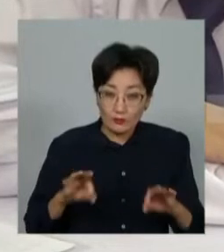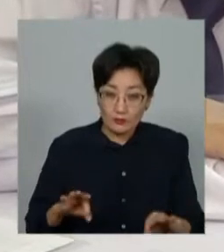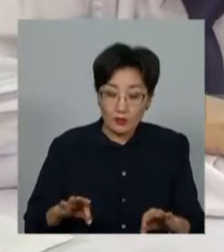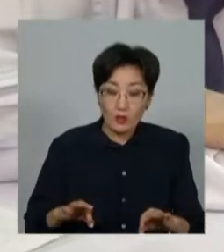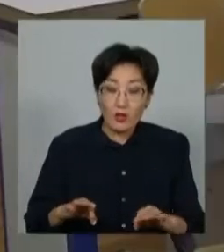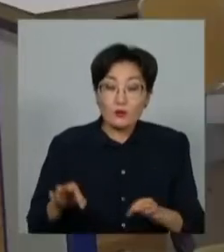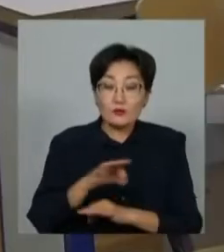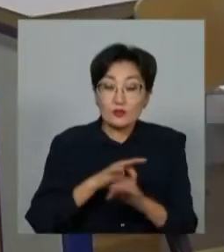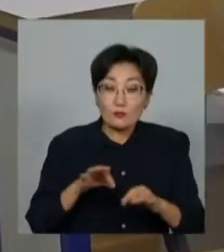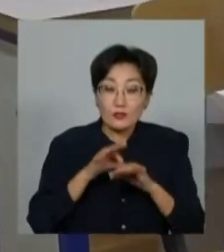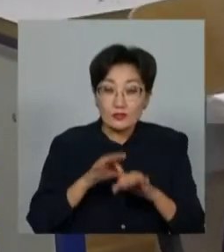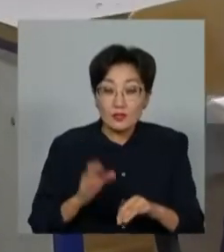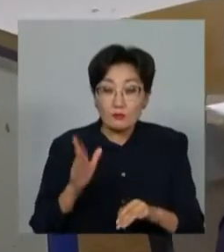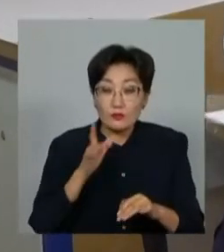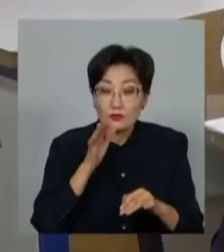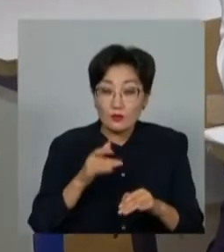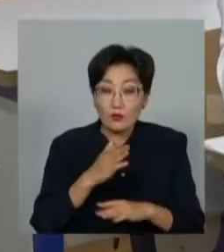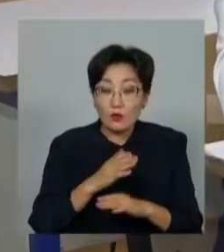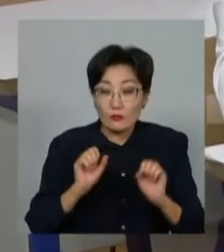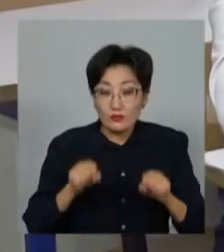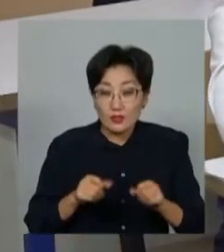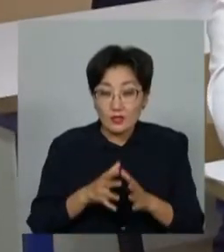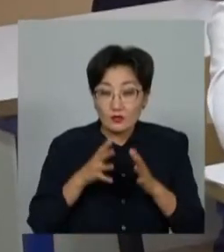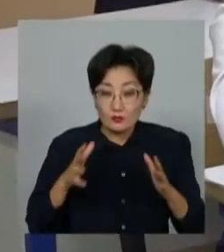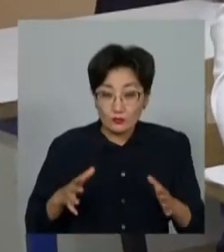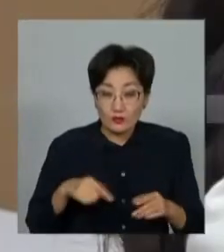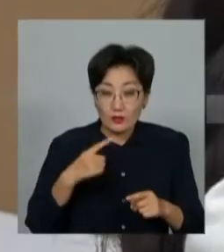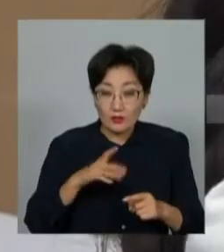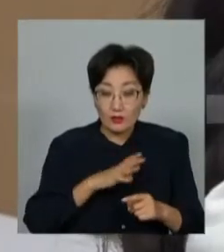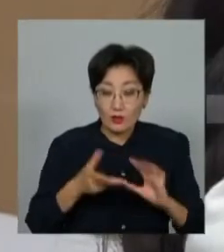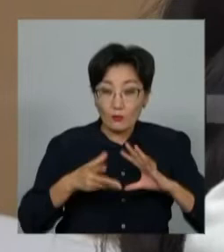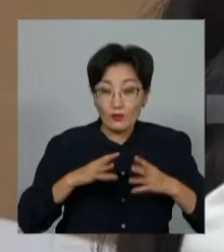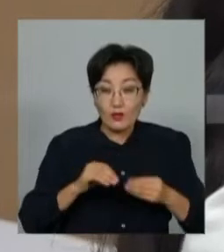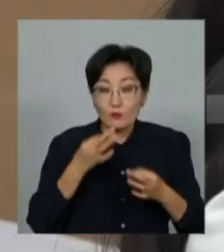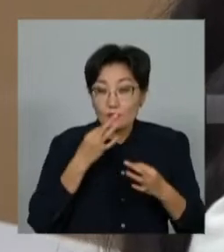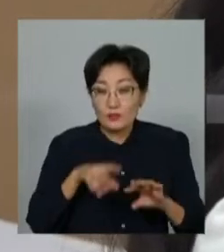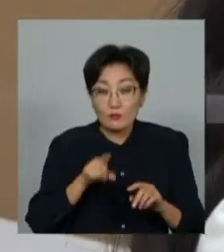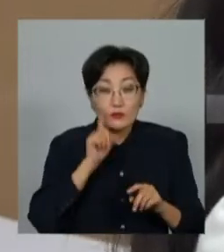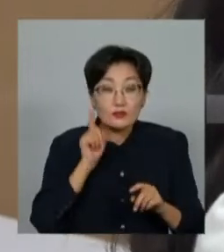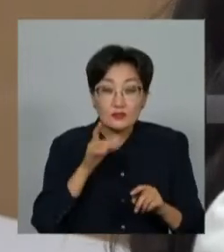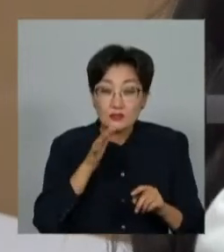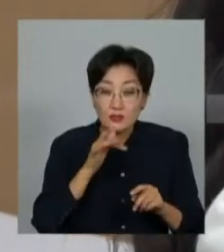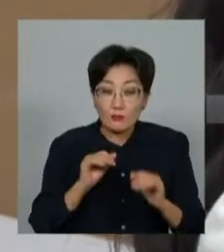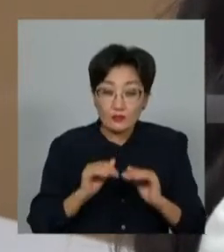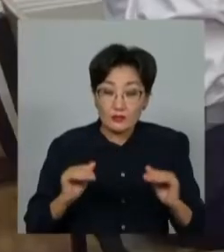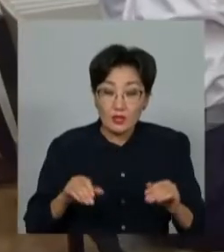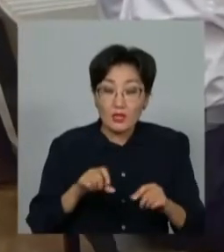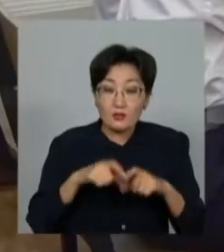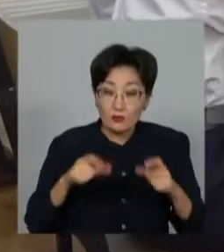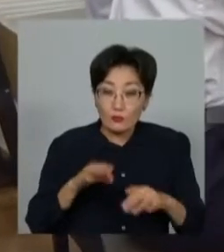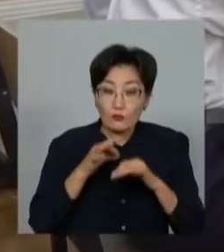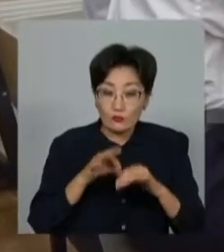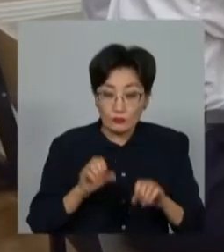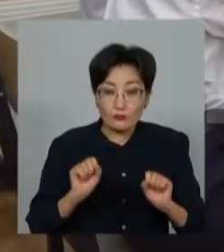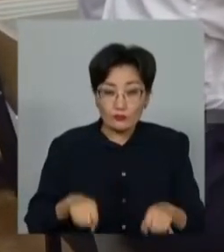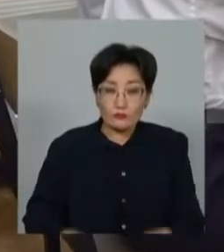Ал жобаны ұйымдастырушылар алдағы уақытта мүмкіндікті кеңейтетінін айтып отыр. Нәтижесінде кез келген жастағы мектеп оқушылары тесттен өте алатын